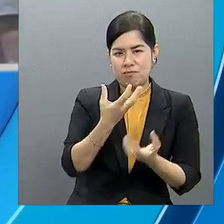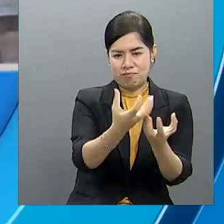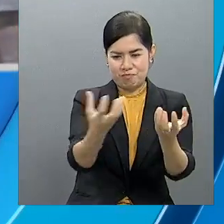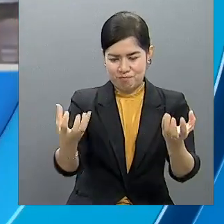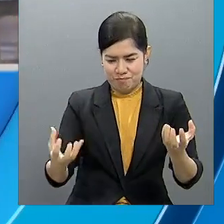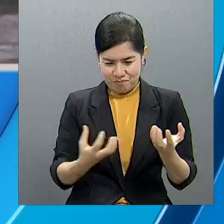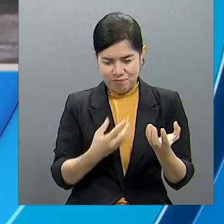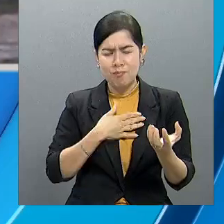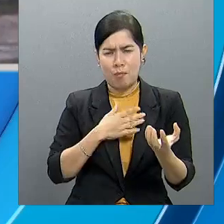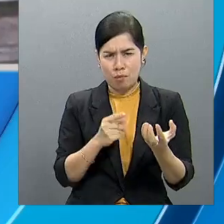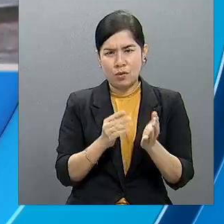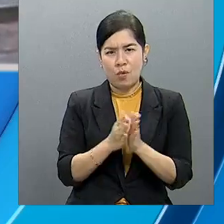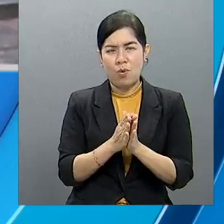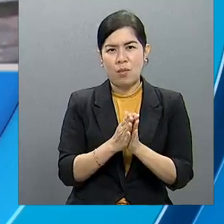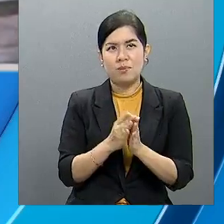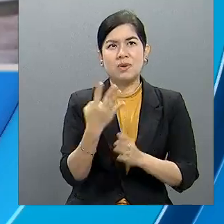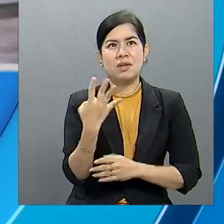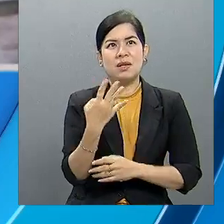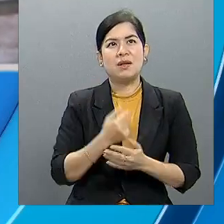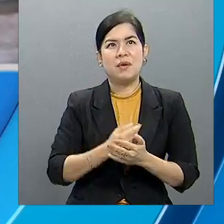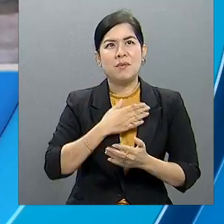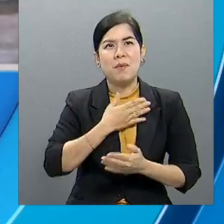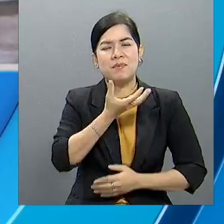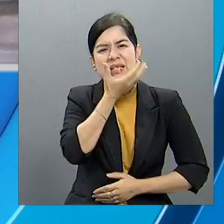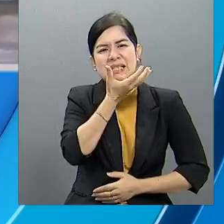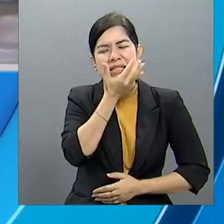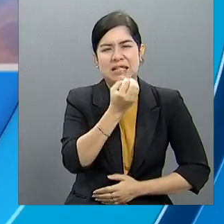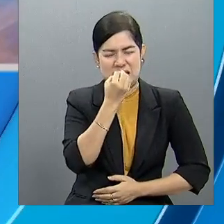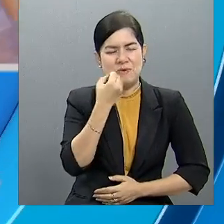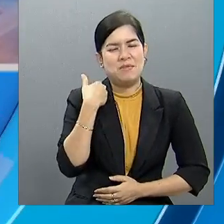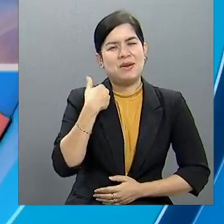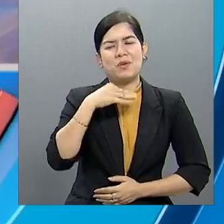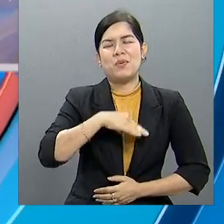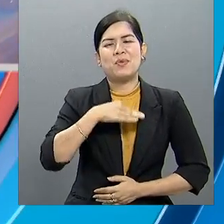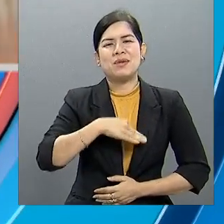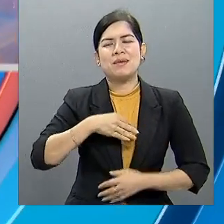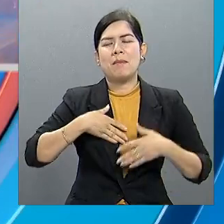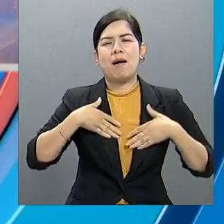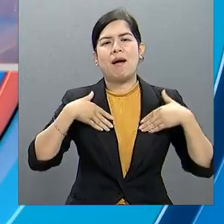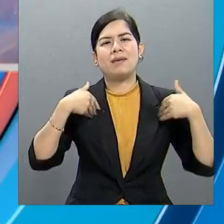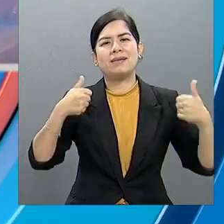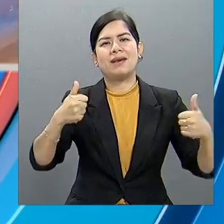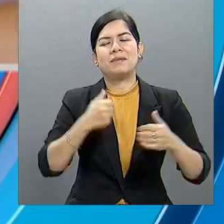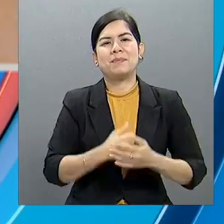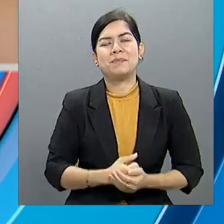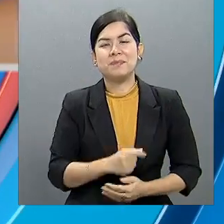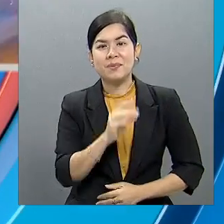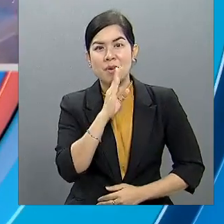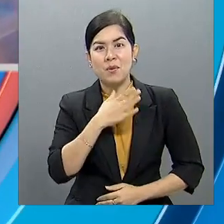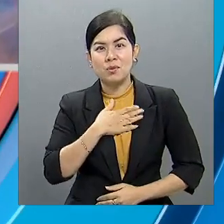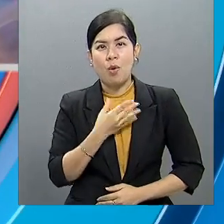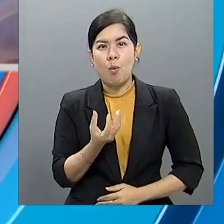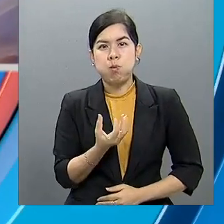องคนกนเยอะชวนกินเยอะคร มคสกกินรู้สึกมาเองว่าพอปลอยใหตเองท้มทวมหนอย มัมความสุข